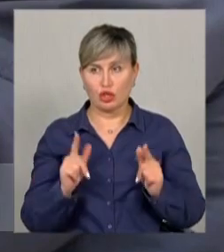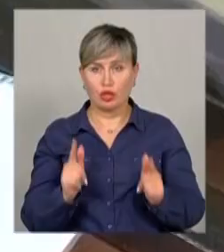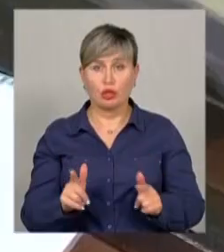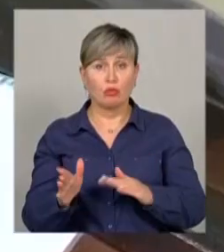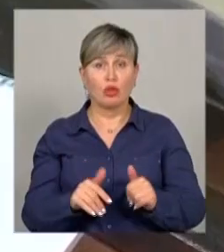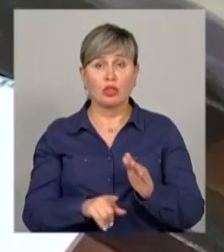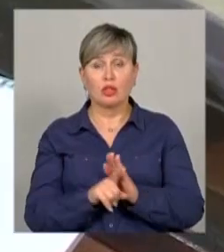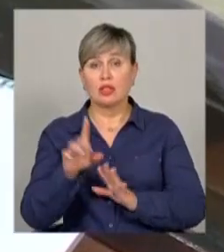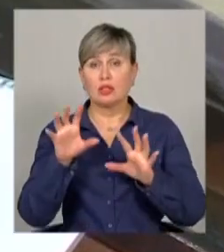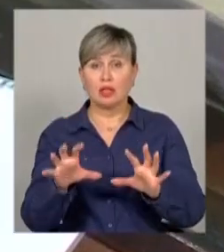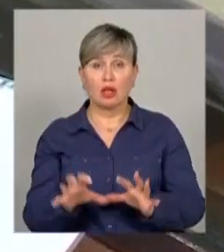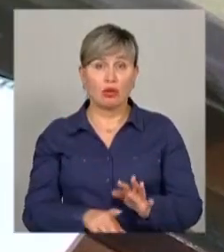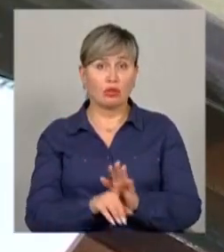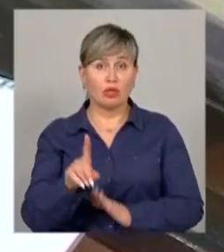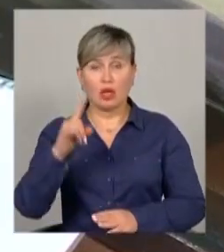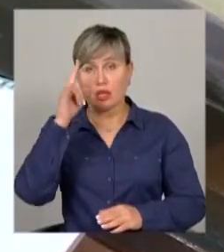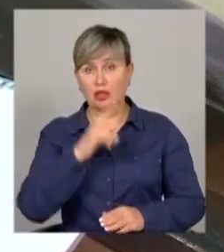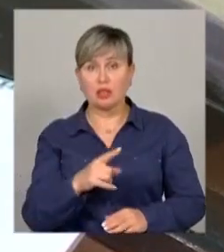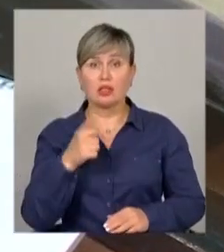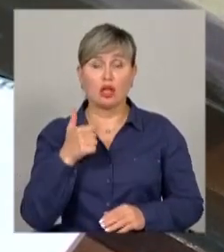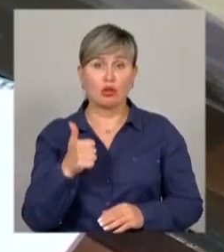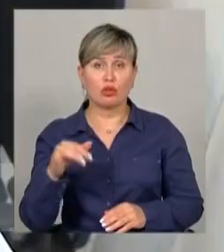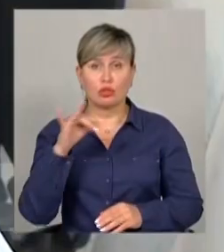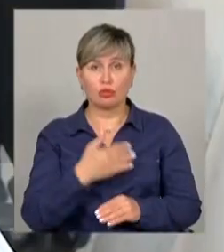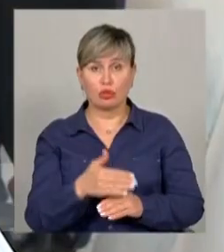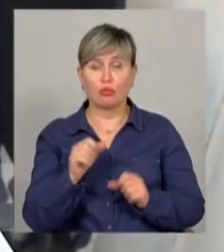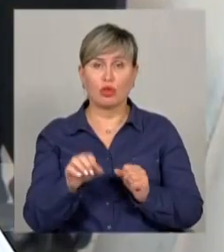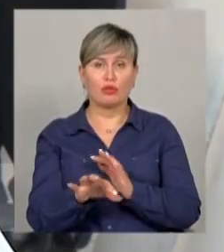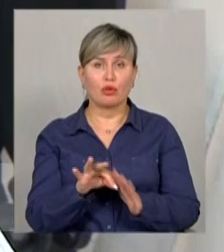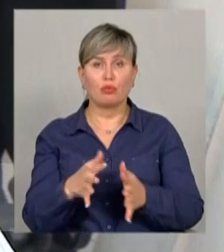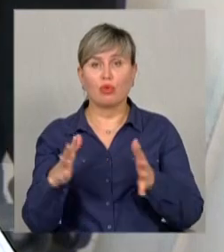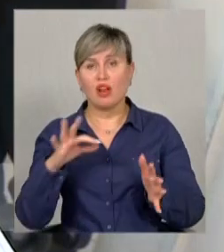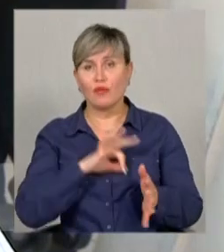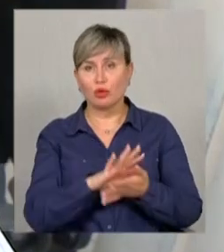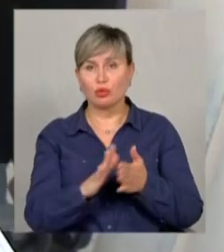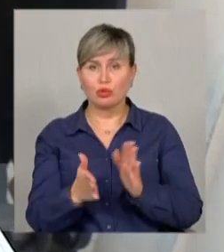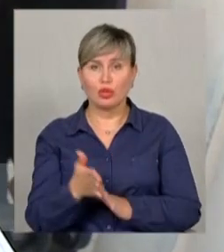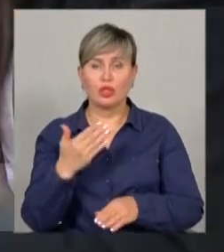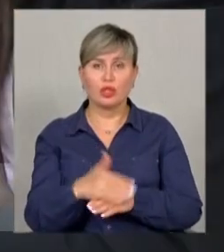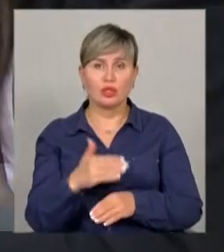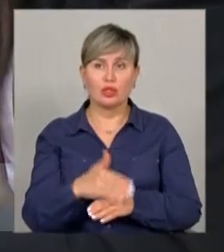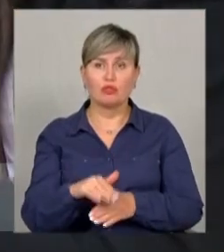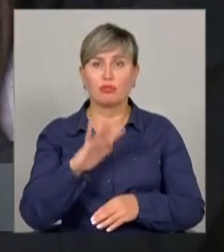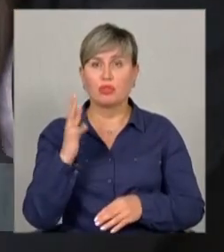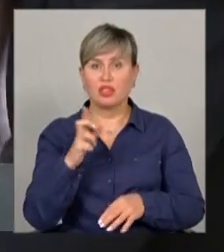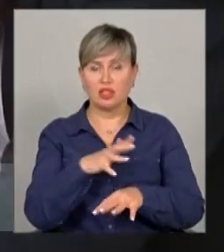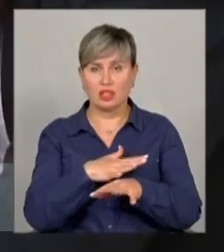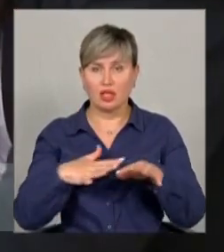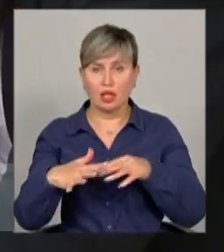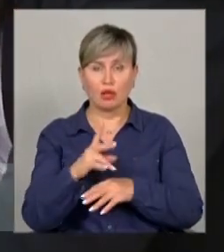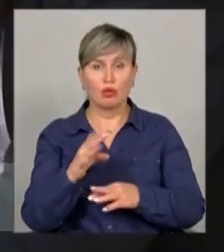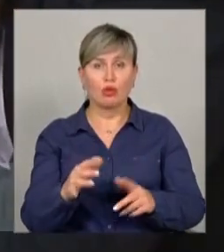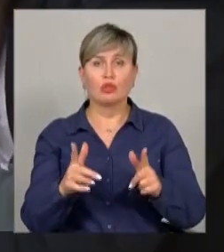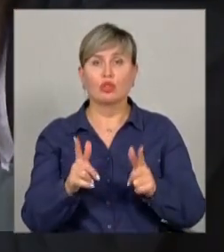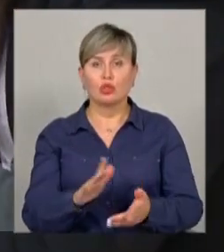закон вступит в силу, казахстанцы с хорошей кредит-сторией смогут выбирать более выгодные условия кредитования сразу в 5 странах. Но,